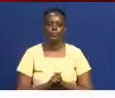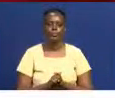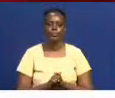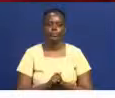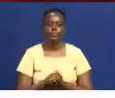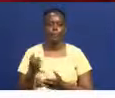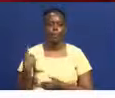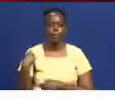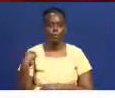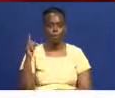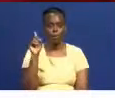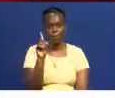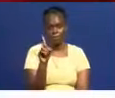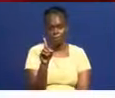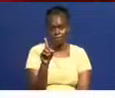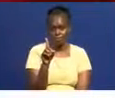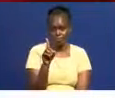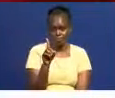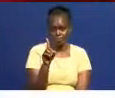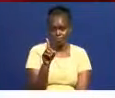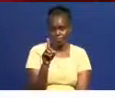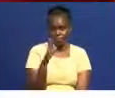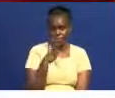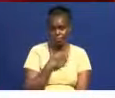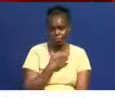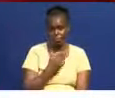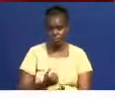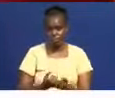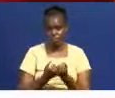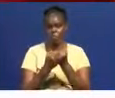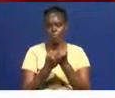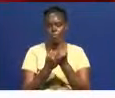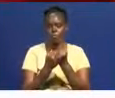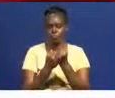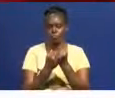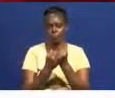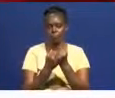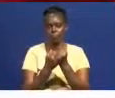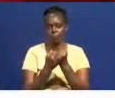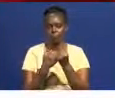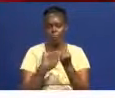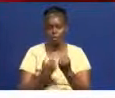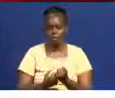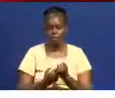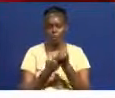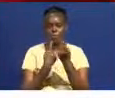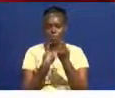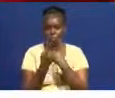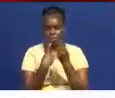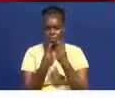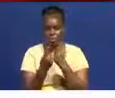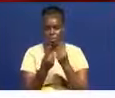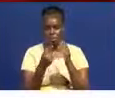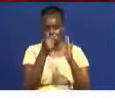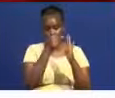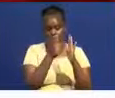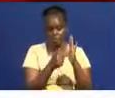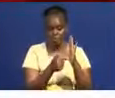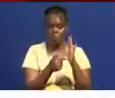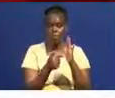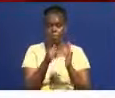cha kwanza ningependa kuunga mkono hoja hii. Mswada huu naunga